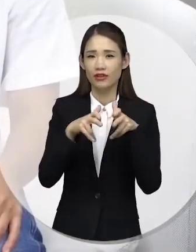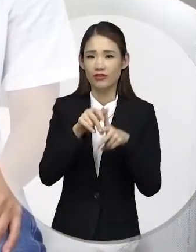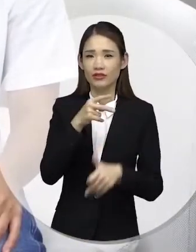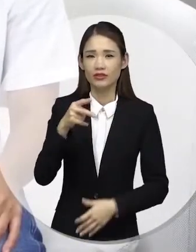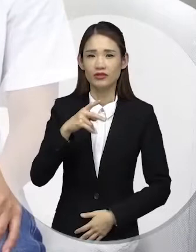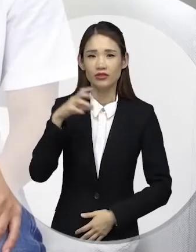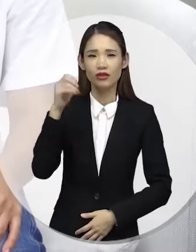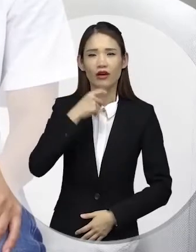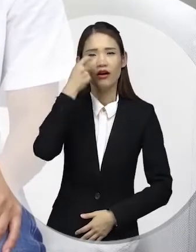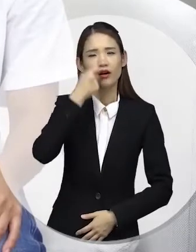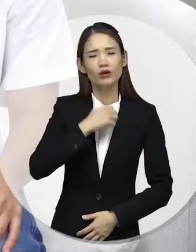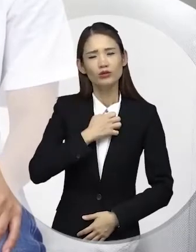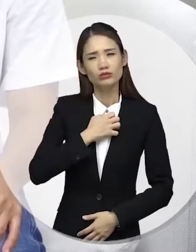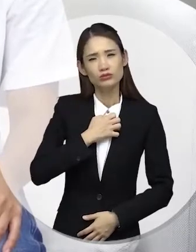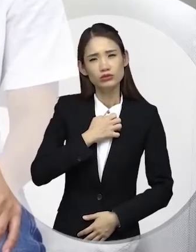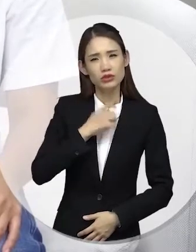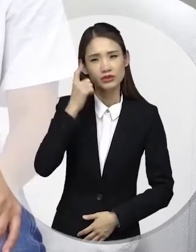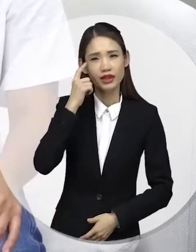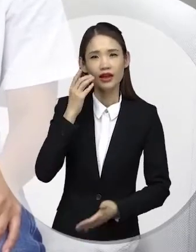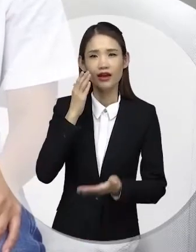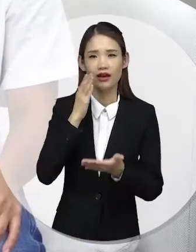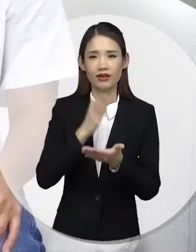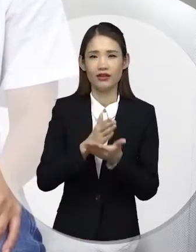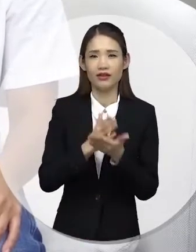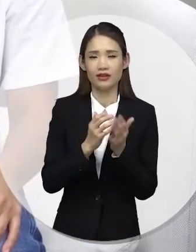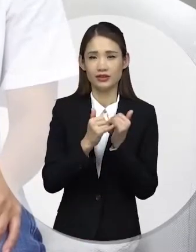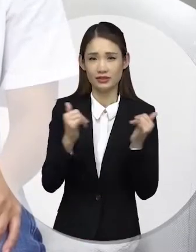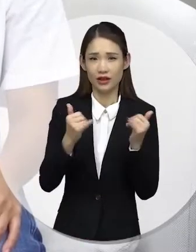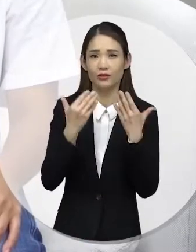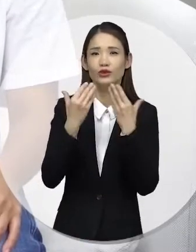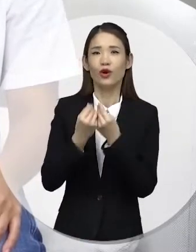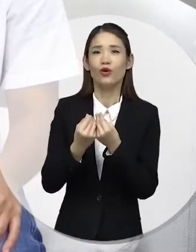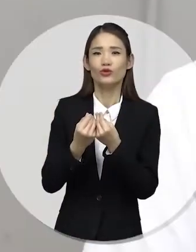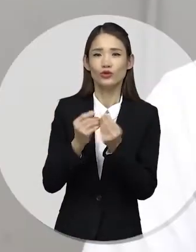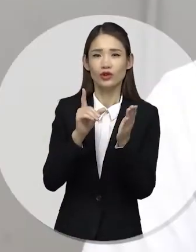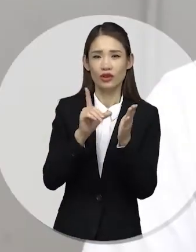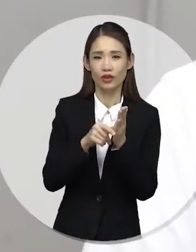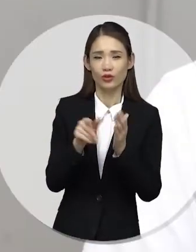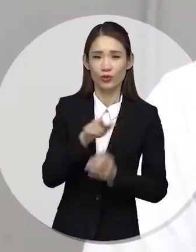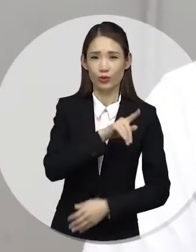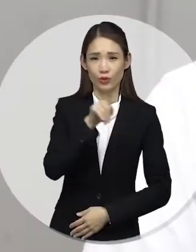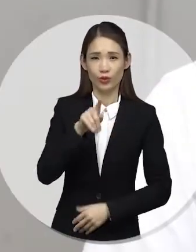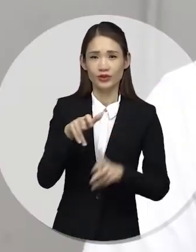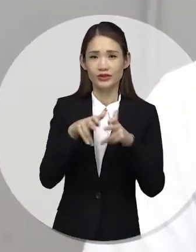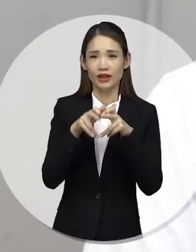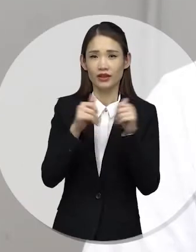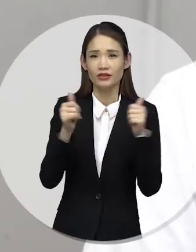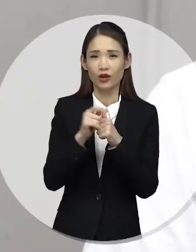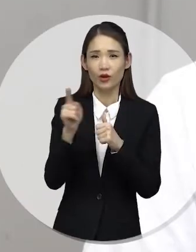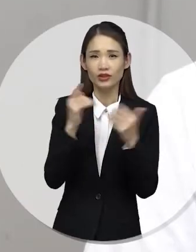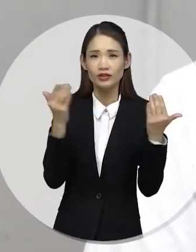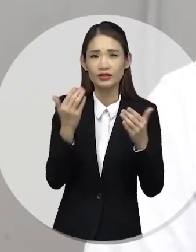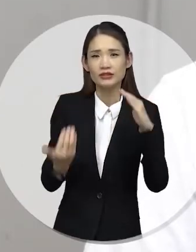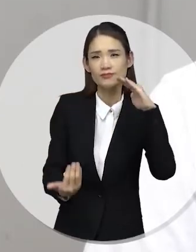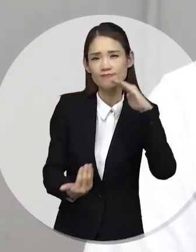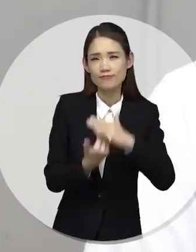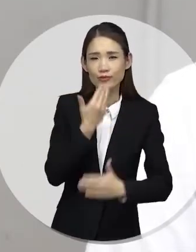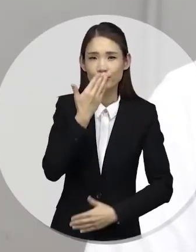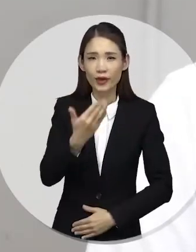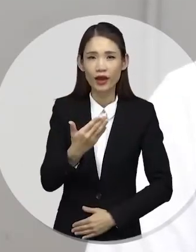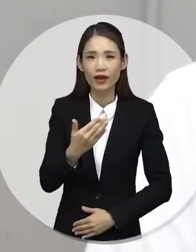장애인들을 이렇게 너무 불쌍해라고 보지 않는 사람들 같은 경우에도 뭐 장애인들이 어떤 일을